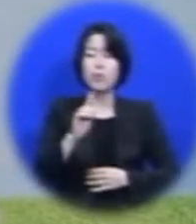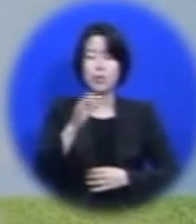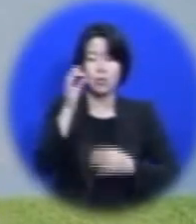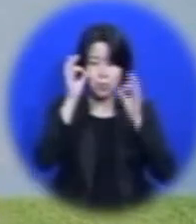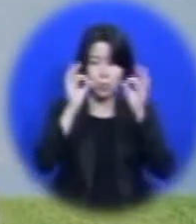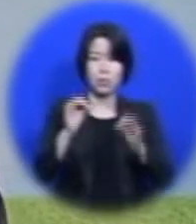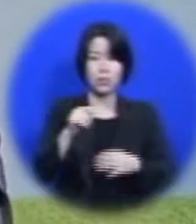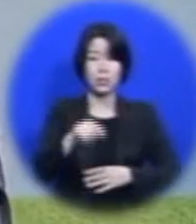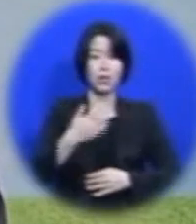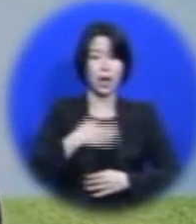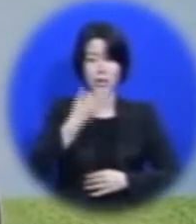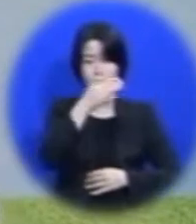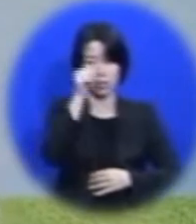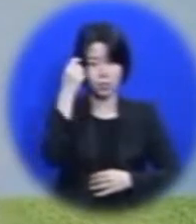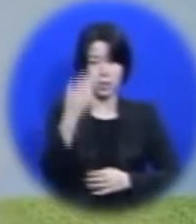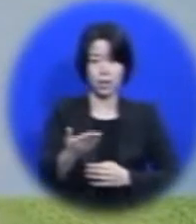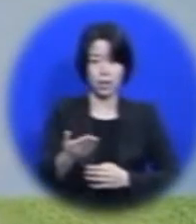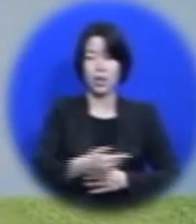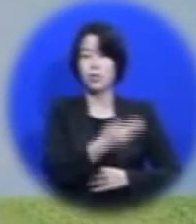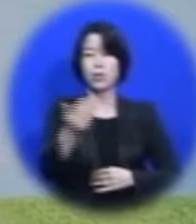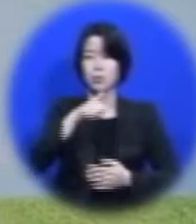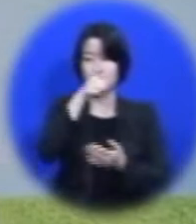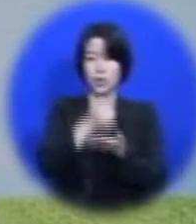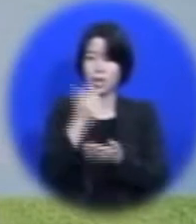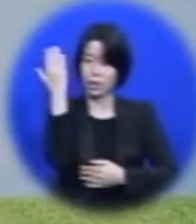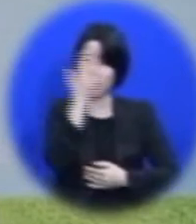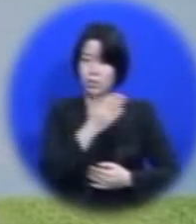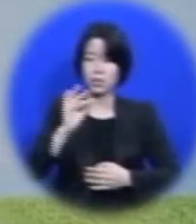알아요? 여러분의 죄가 깨끗이 되었다는 사실을